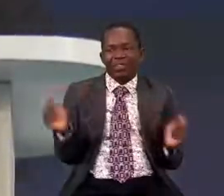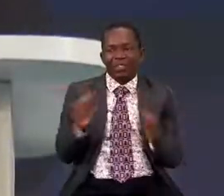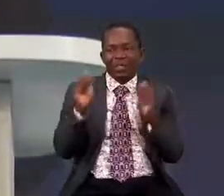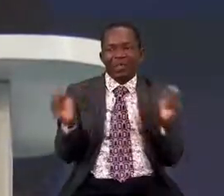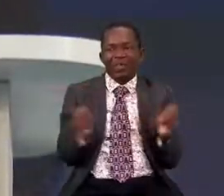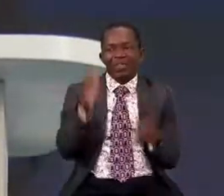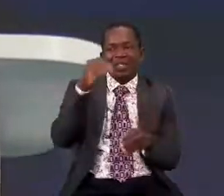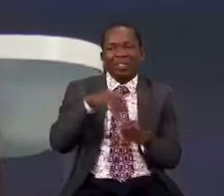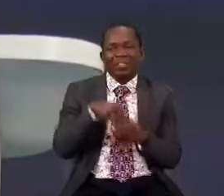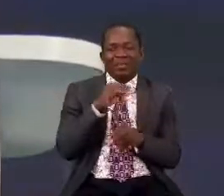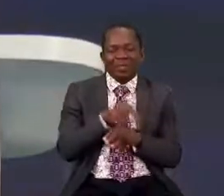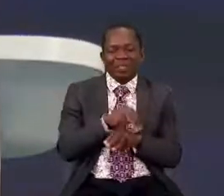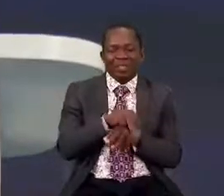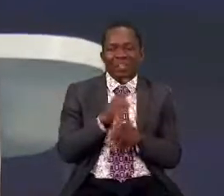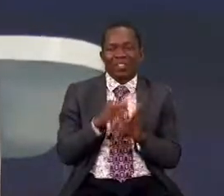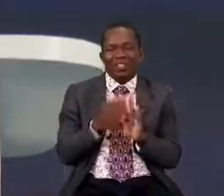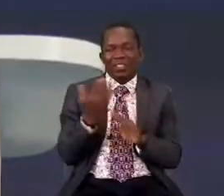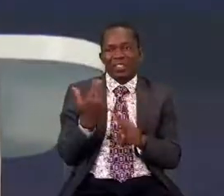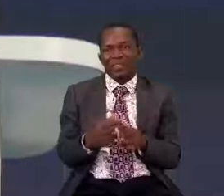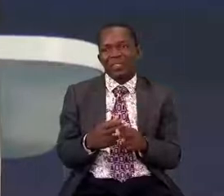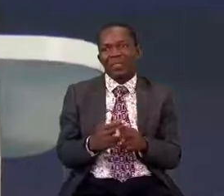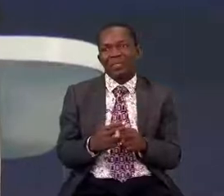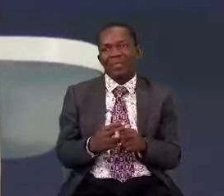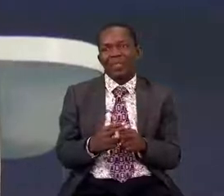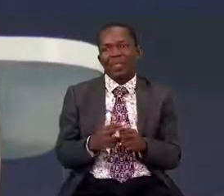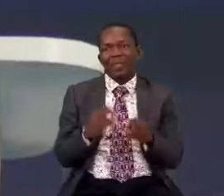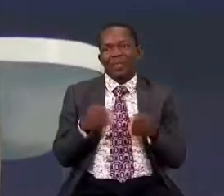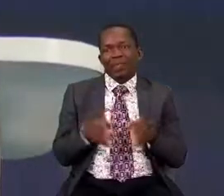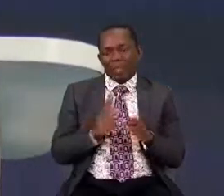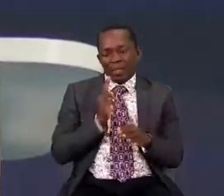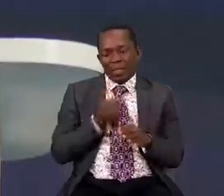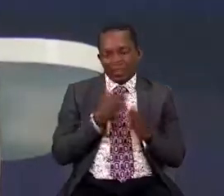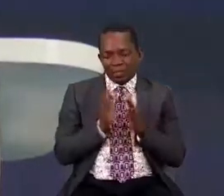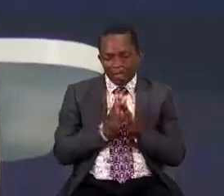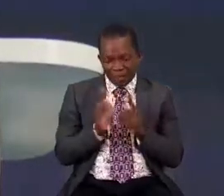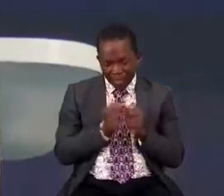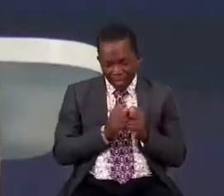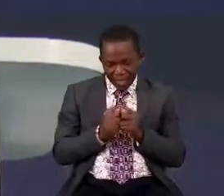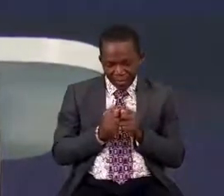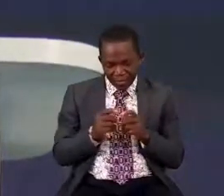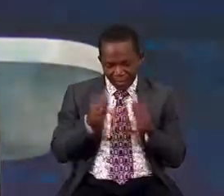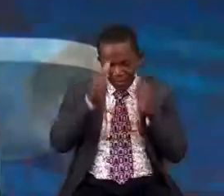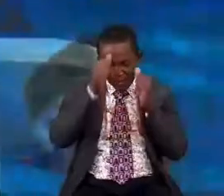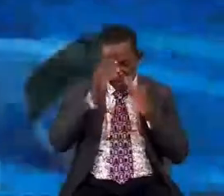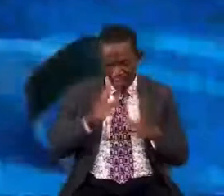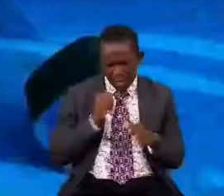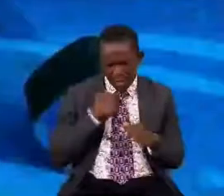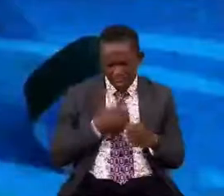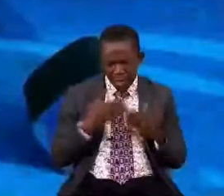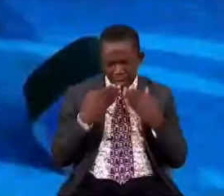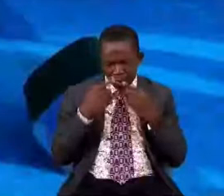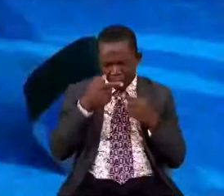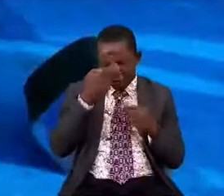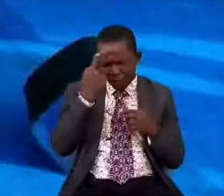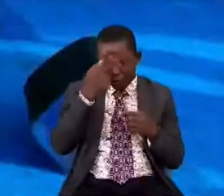ensemble. Père, nous te remercions pour cette heure. Merci pour ce moment. Merci pour ce que